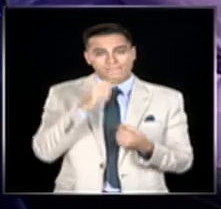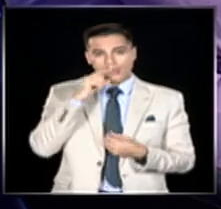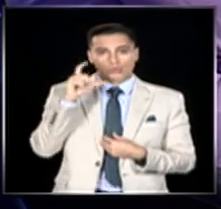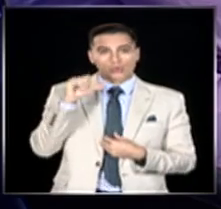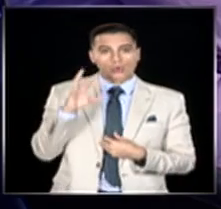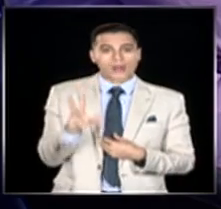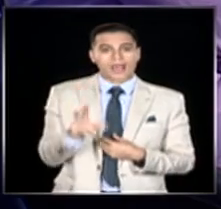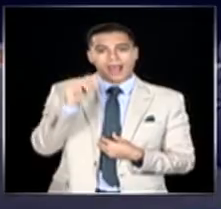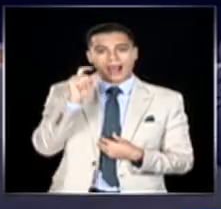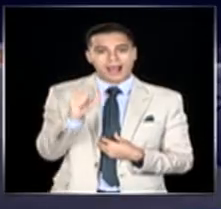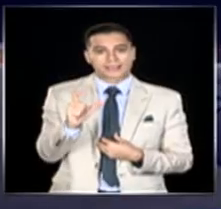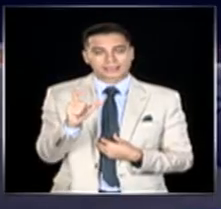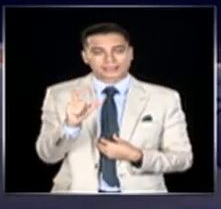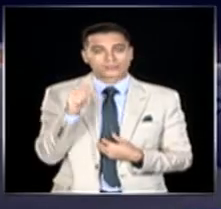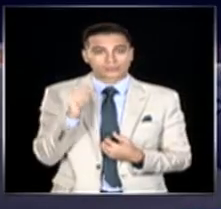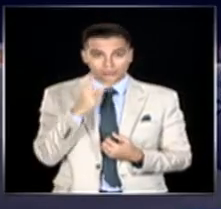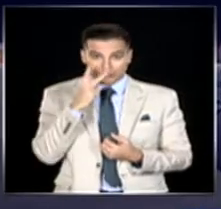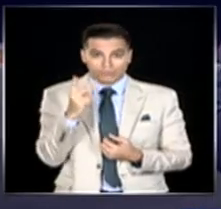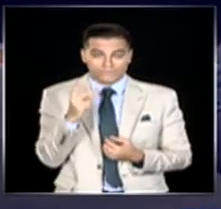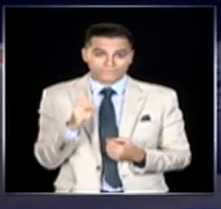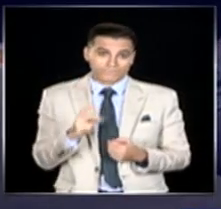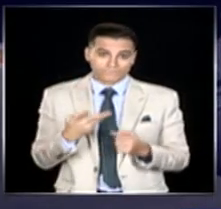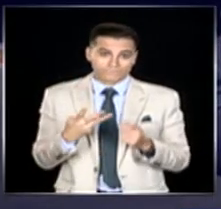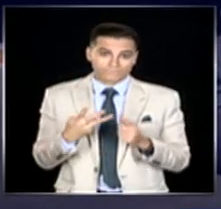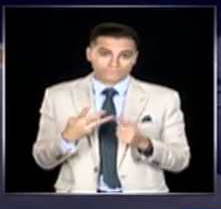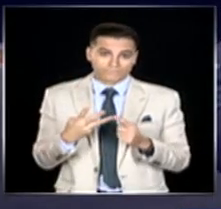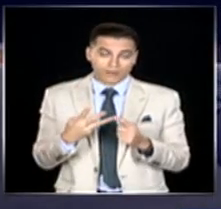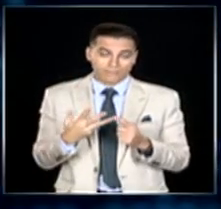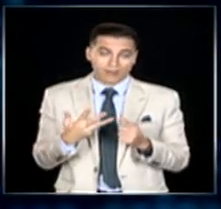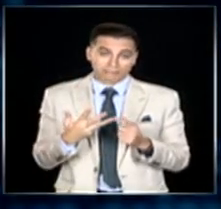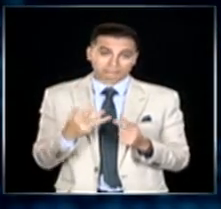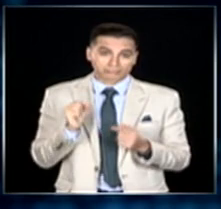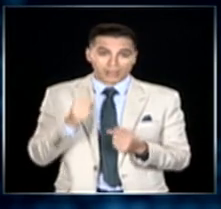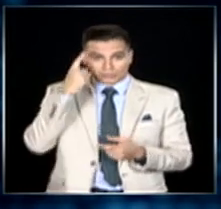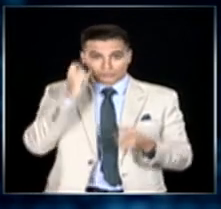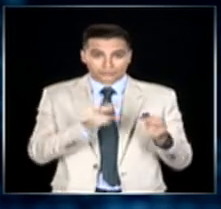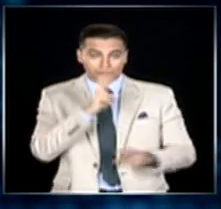نورهان محمد. ودلوقتي مع الفقرة الرابعة، فقرة تحت الضغط.